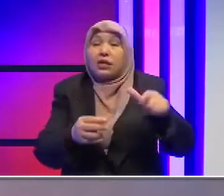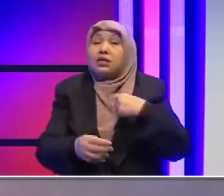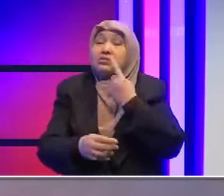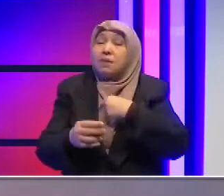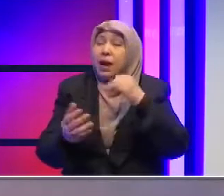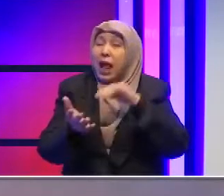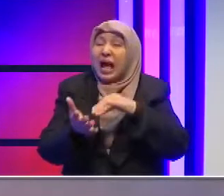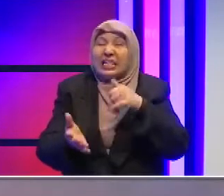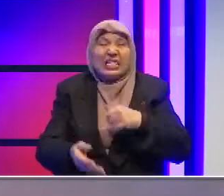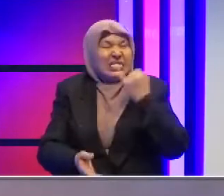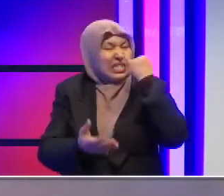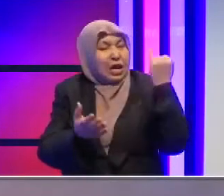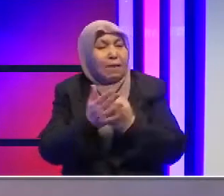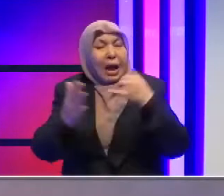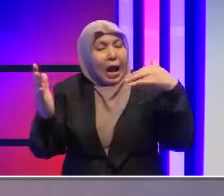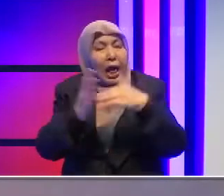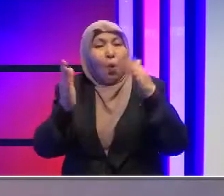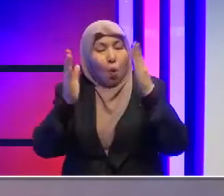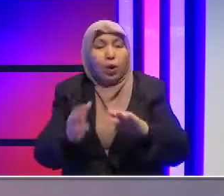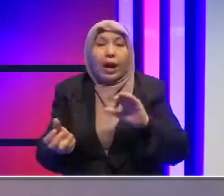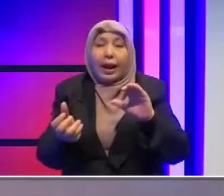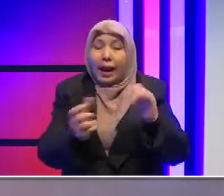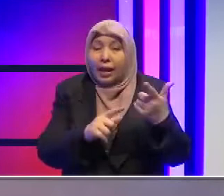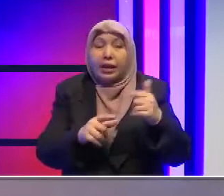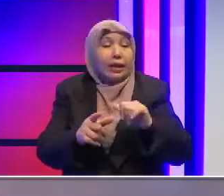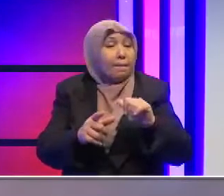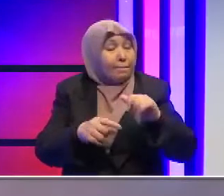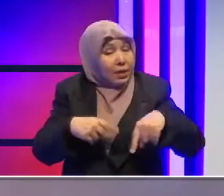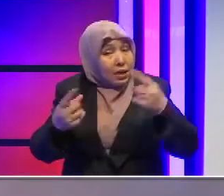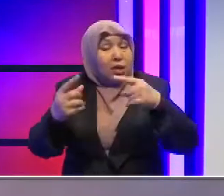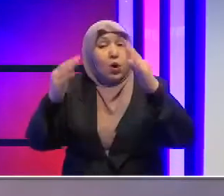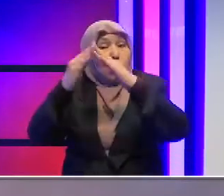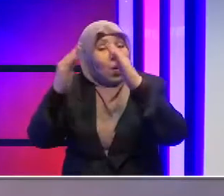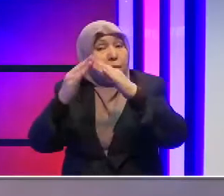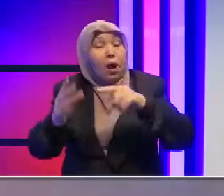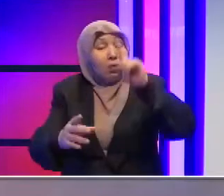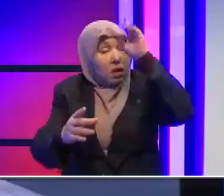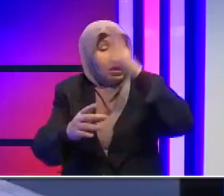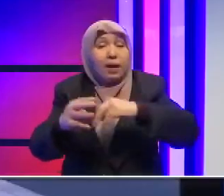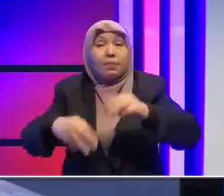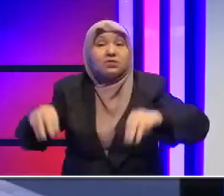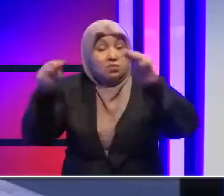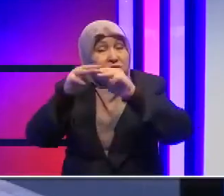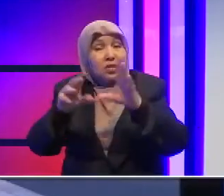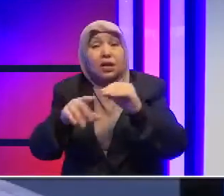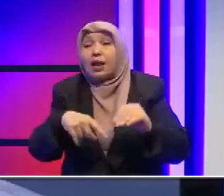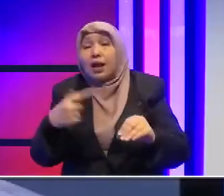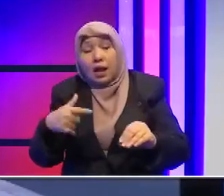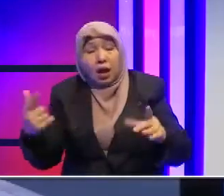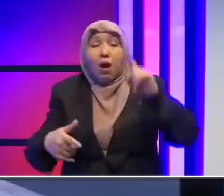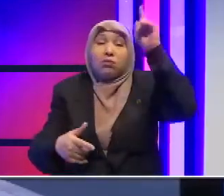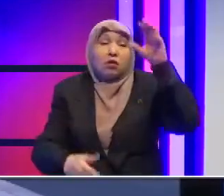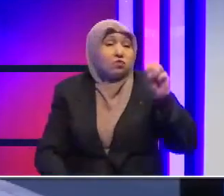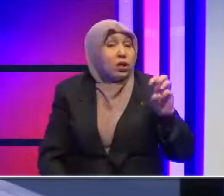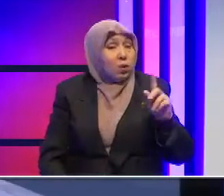lebih zalim daripada orang yang menghalang orang lain daripada pergi ke rumah-rumah Allah, masjid-masjid dan sebagainya. Maka di sinilah Allah Subhanahu wa